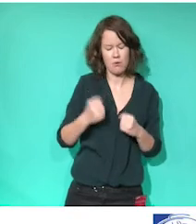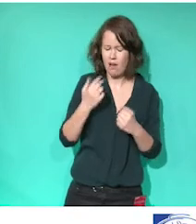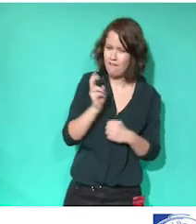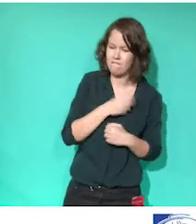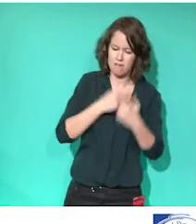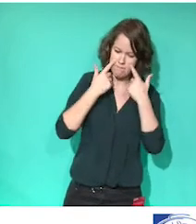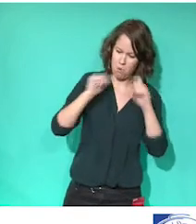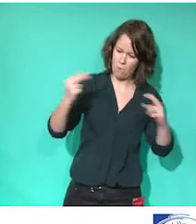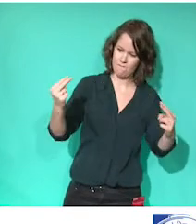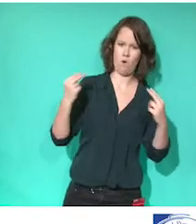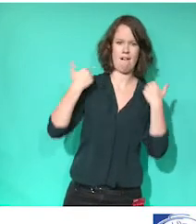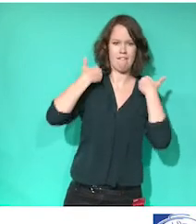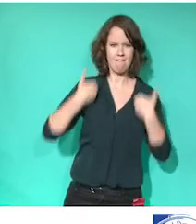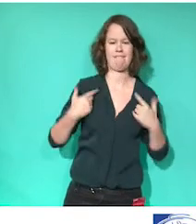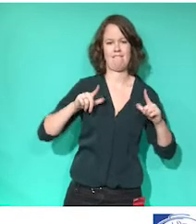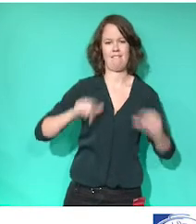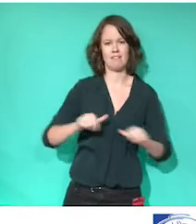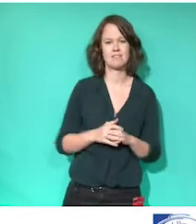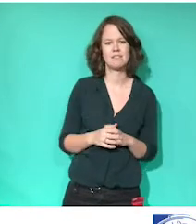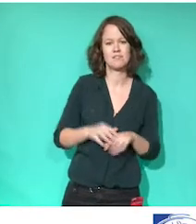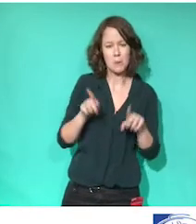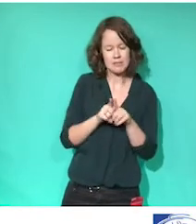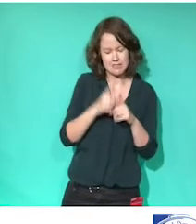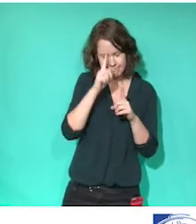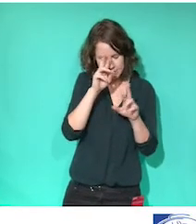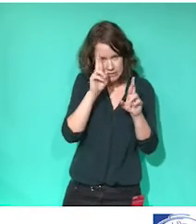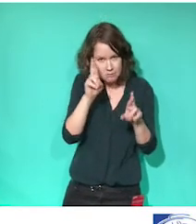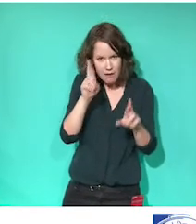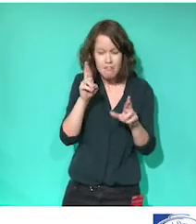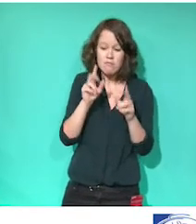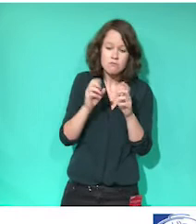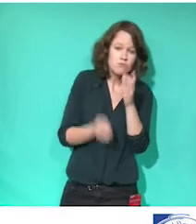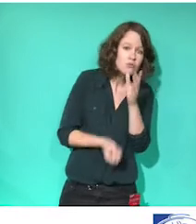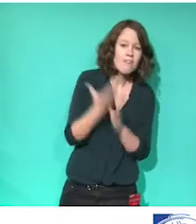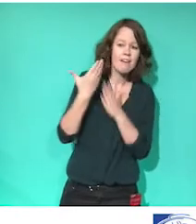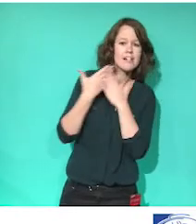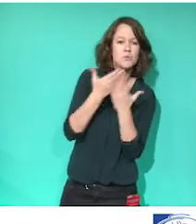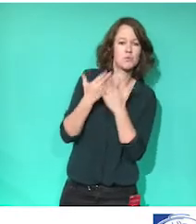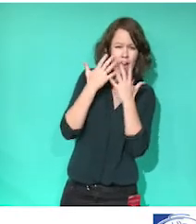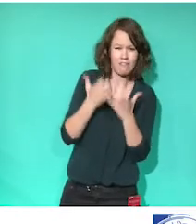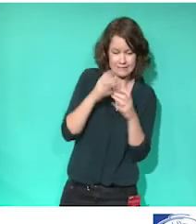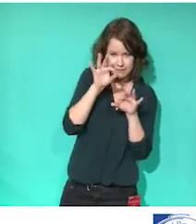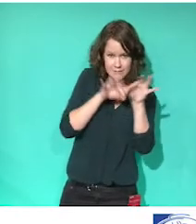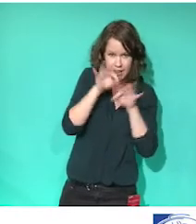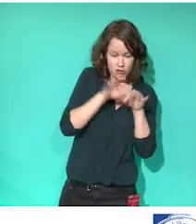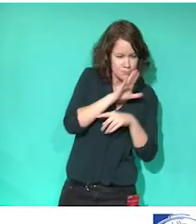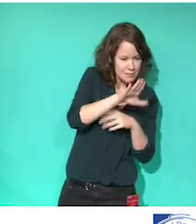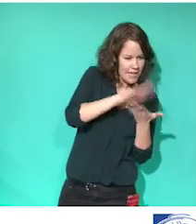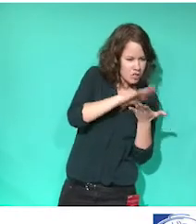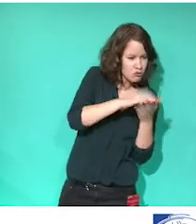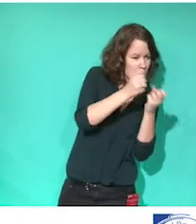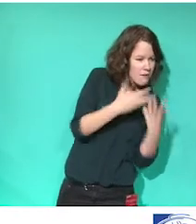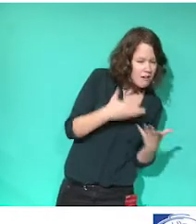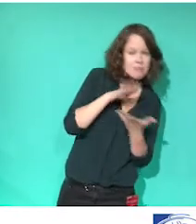visibilité. Et nous l'espérons d'obtenir cette étude genrée et par âge que nous demandons à